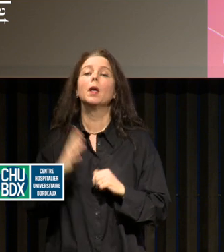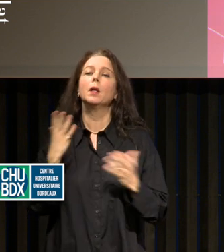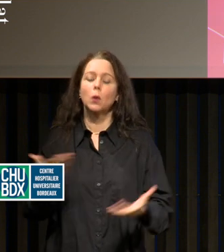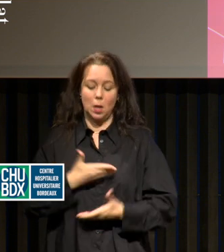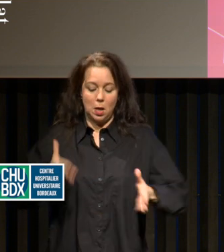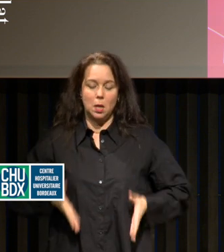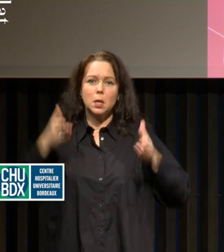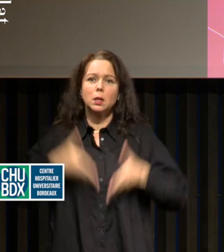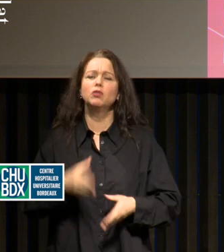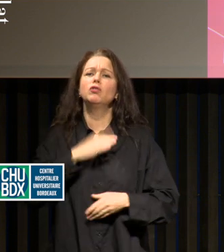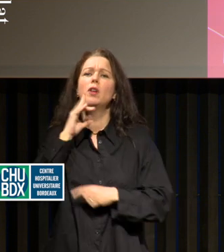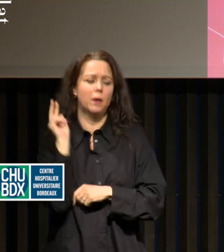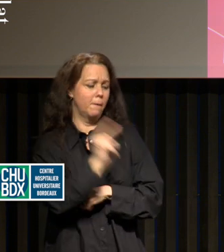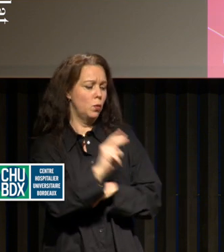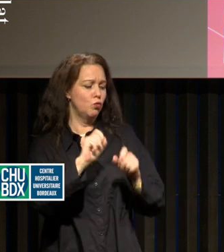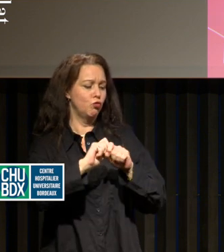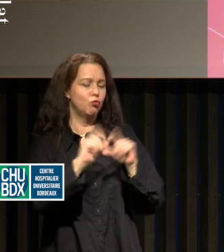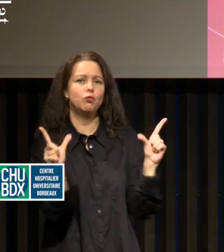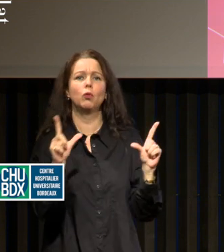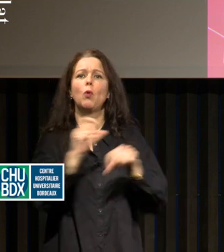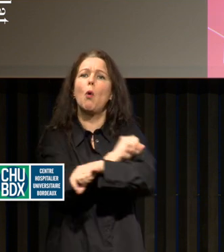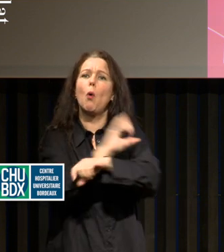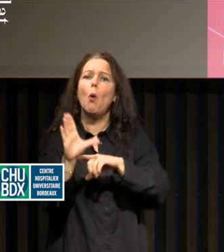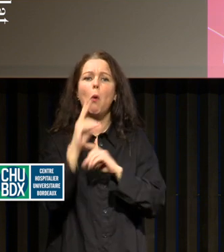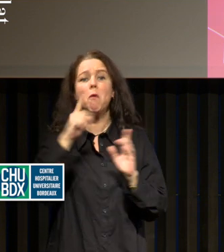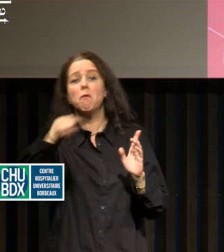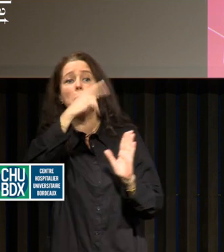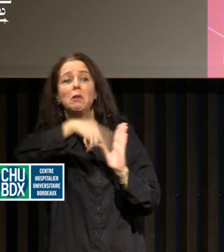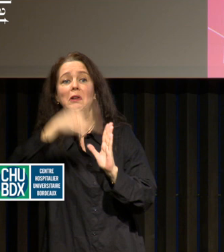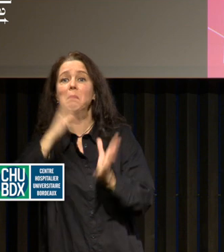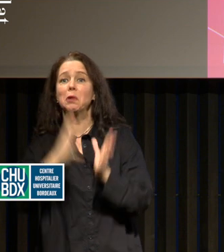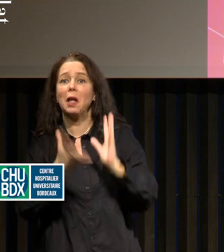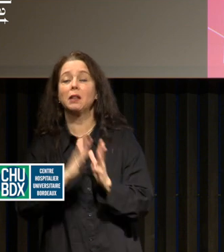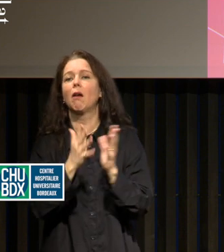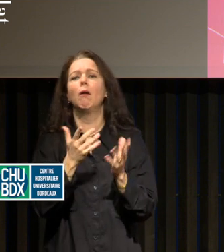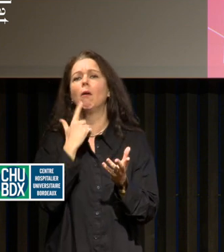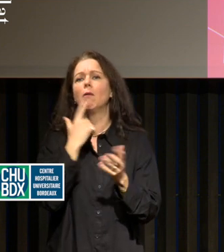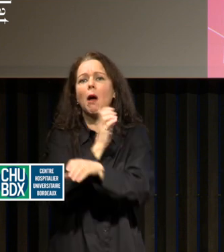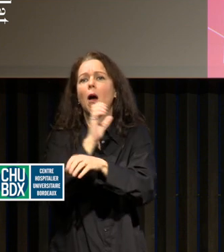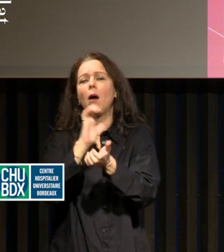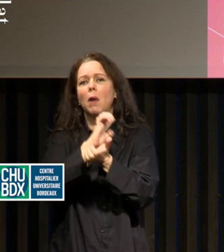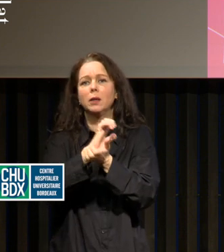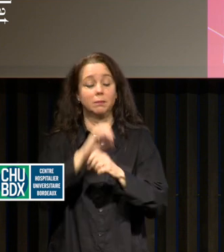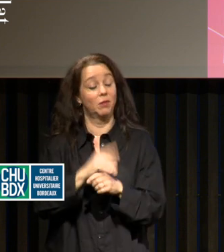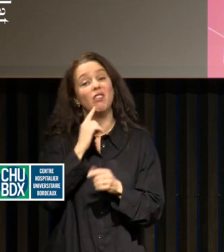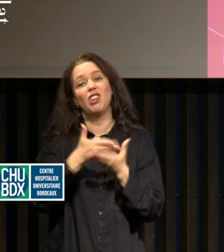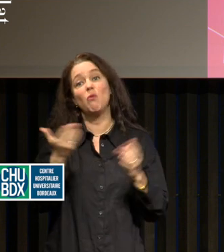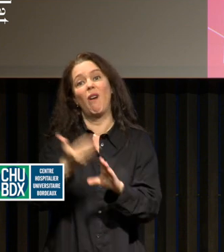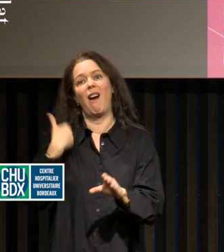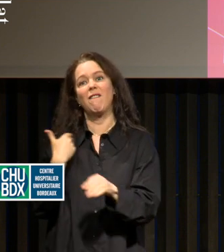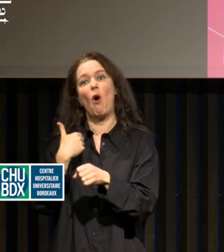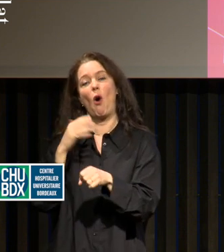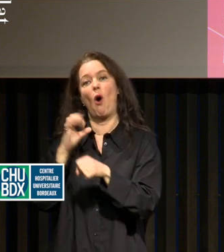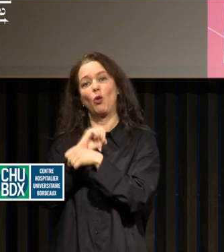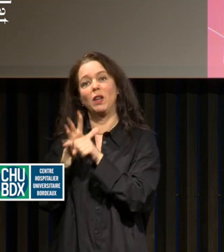de magazines, de journaux grand public, que vous lisez peut-être pour certains d'entre eux. Bon, je dois avouer que c'était avant la pandémie. Depuis, ça a été un peu éclipsé